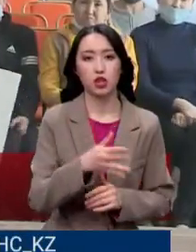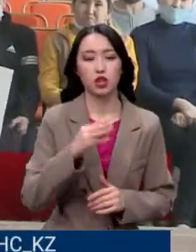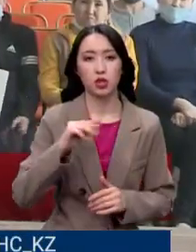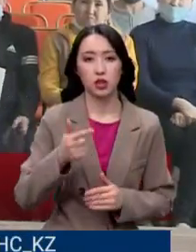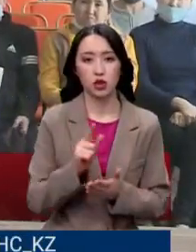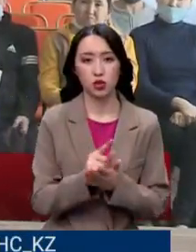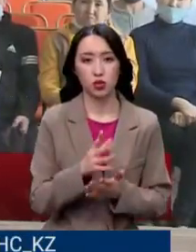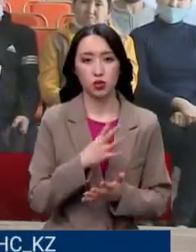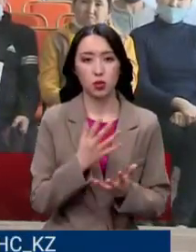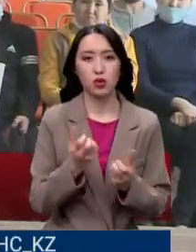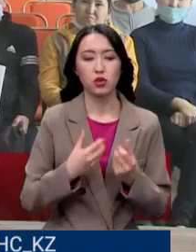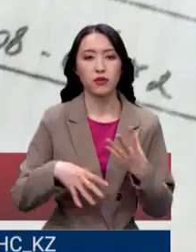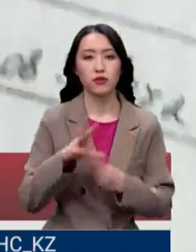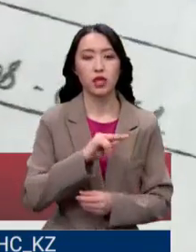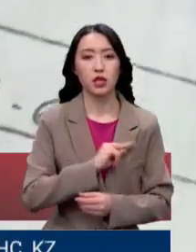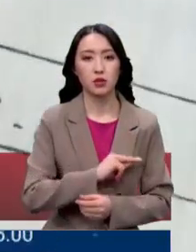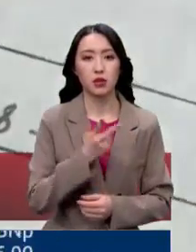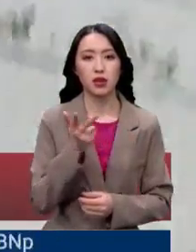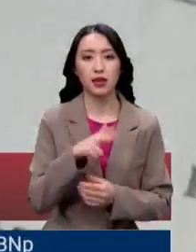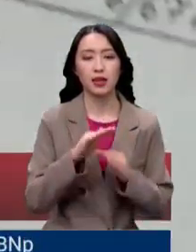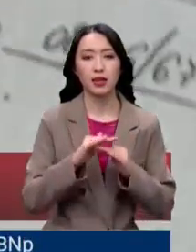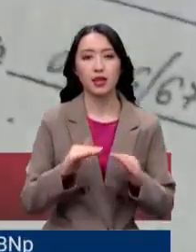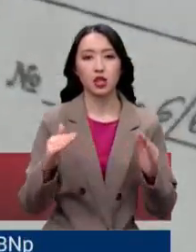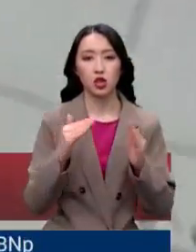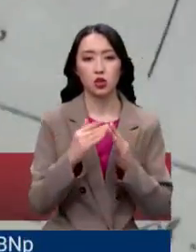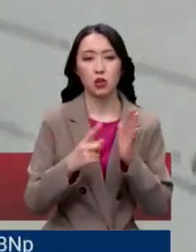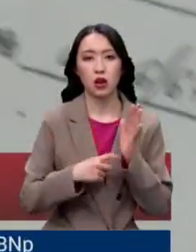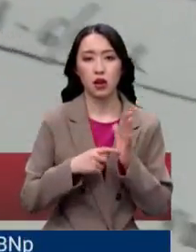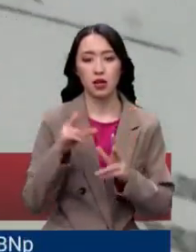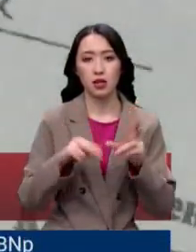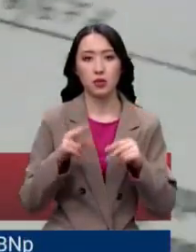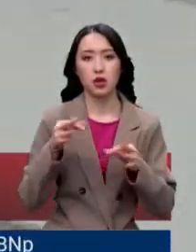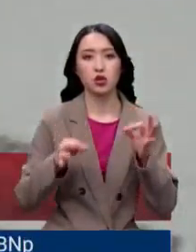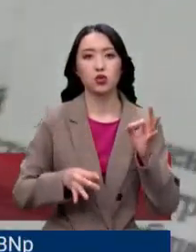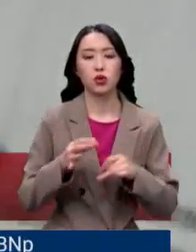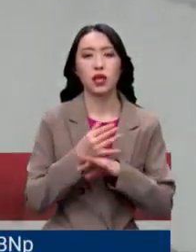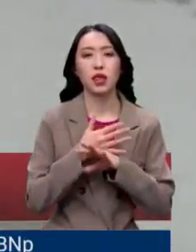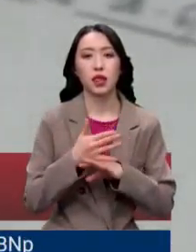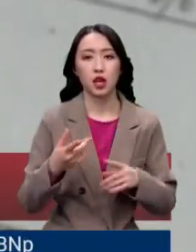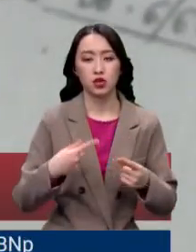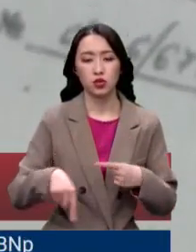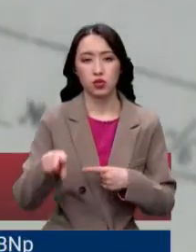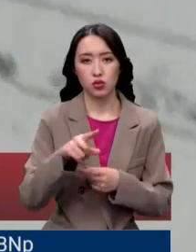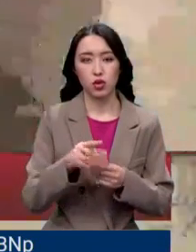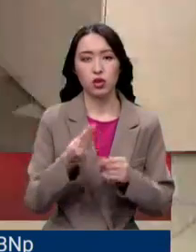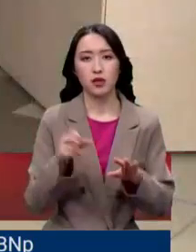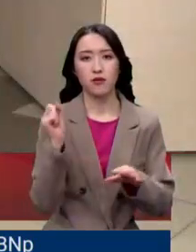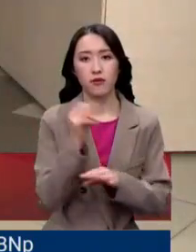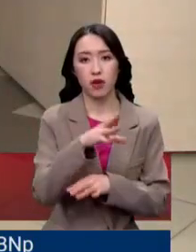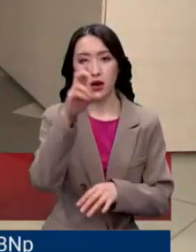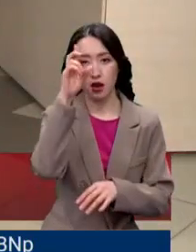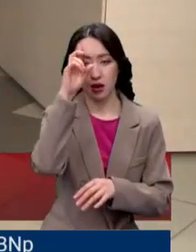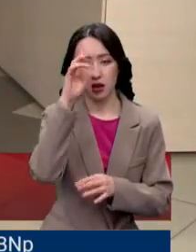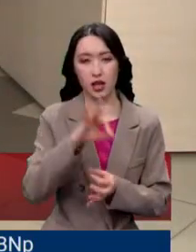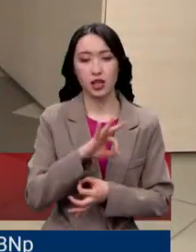были получать все работники. Три детских дома Караганды собираются судиться и дальше. Остальные потихоньку возвращают бюджету так